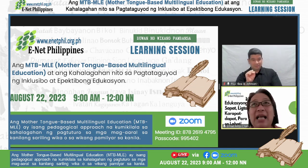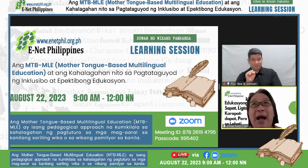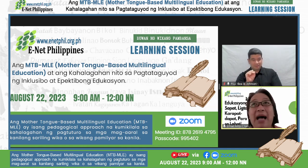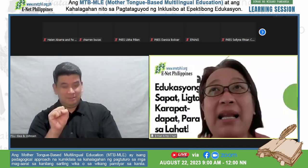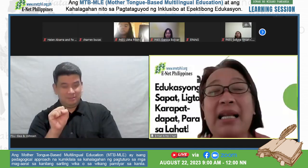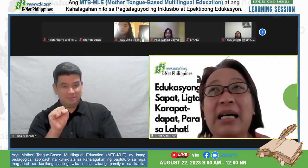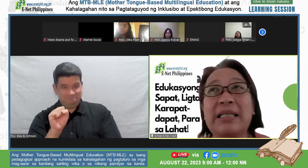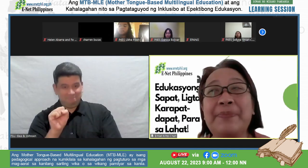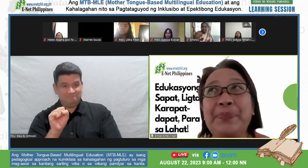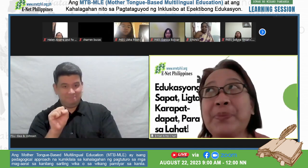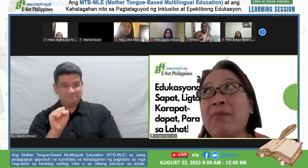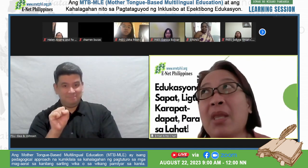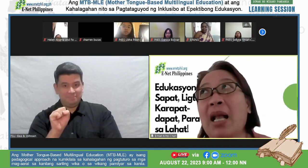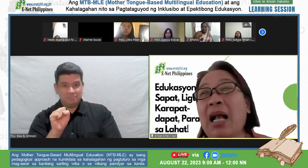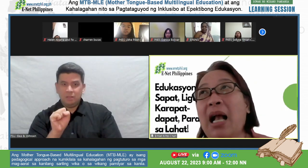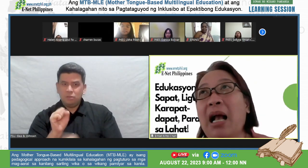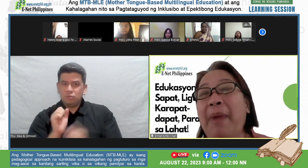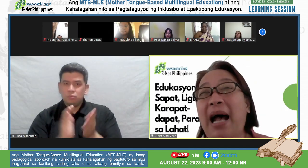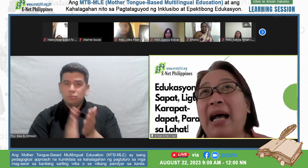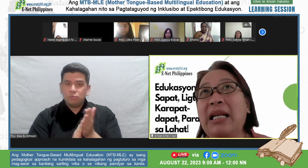at